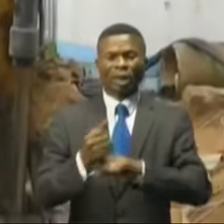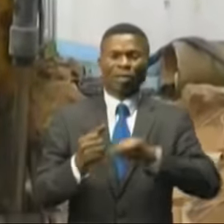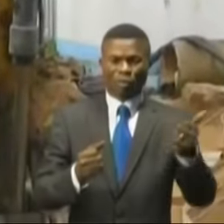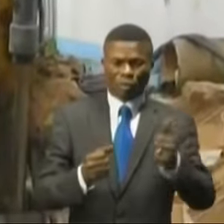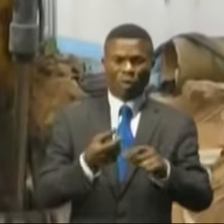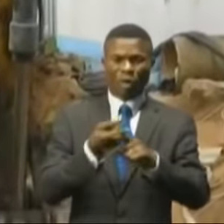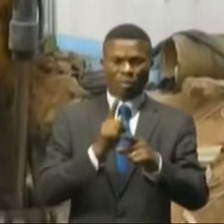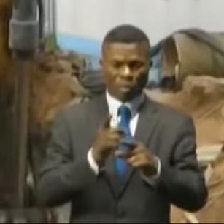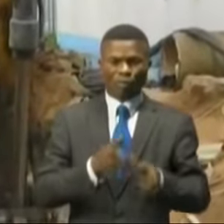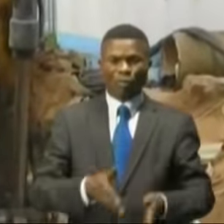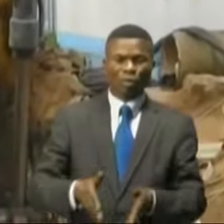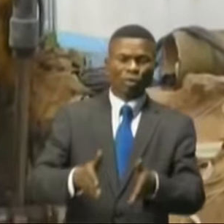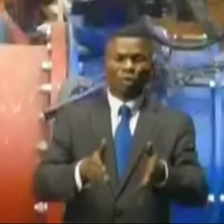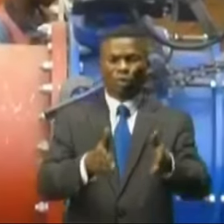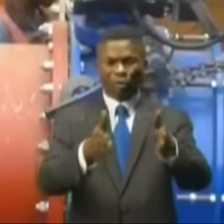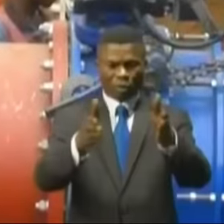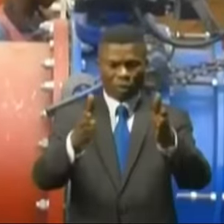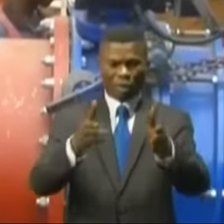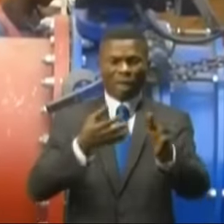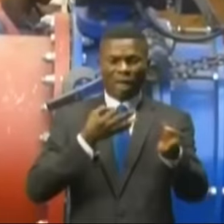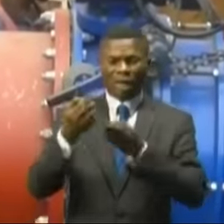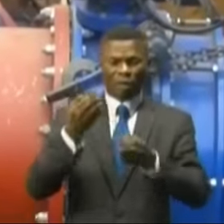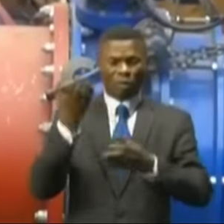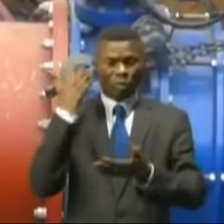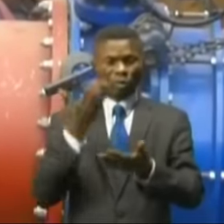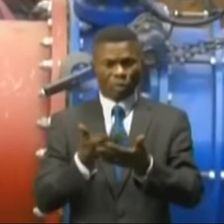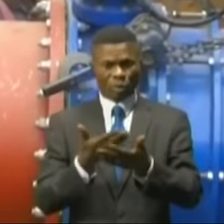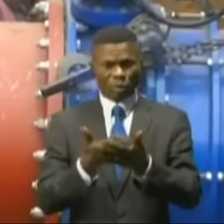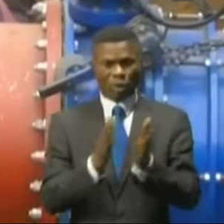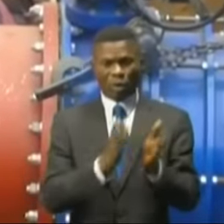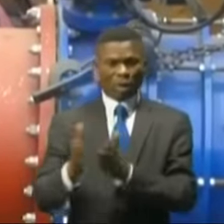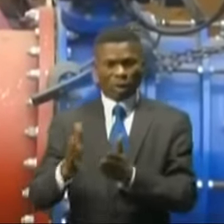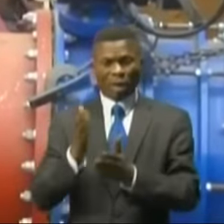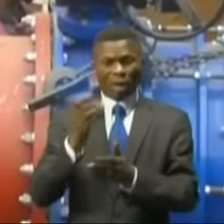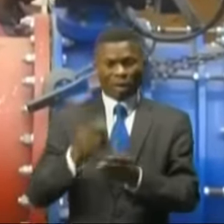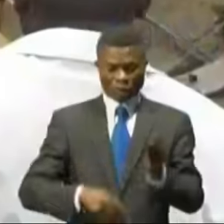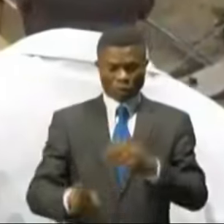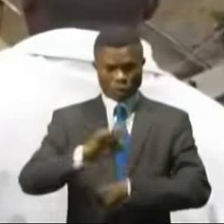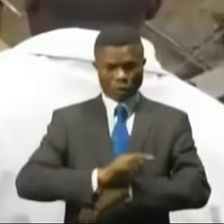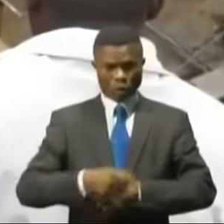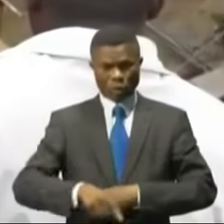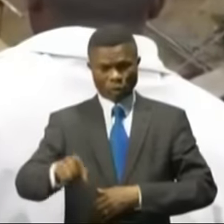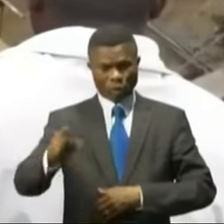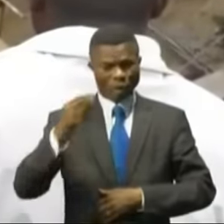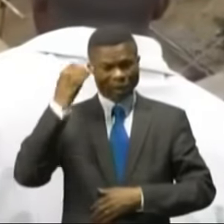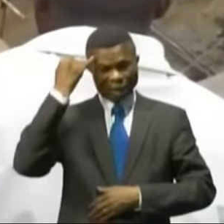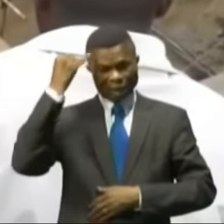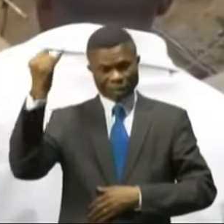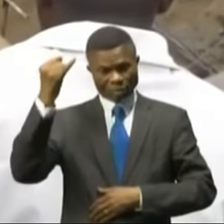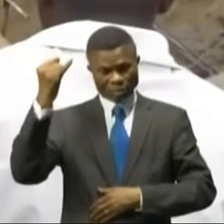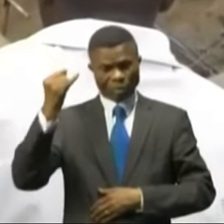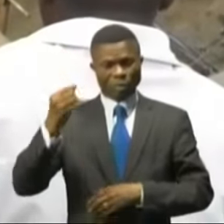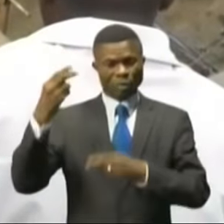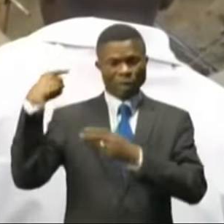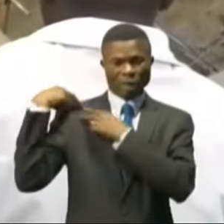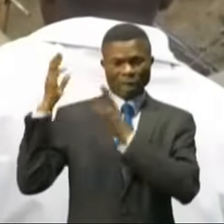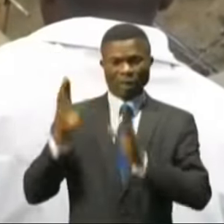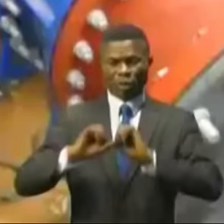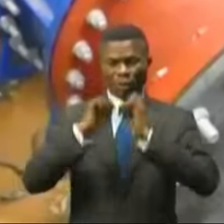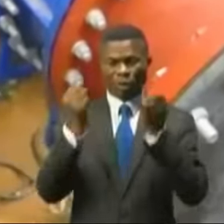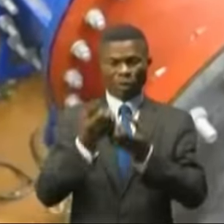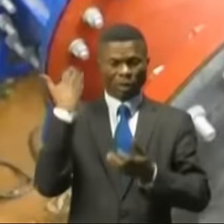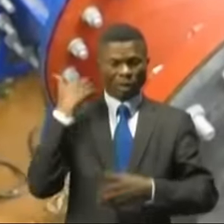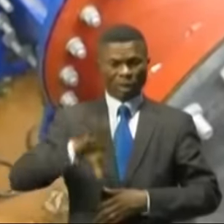de conduite, d'addiction et de distribution d'eau sont prévus dans les prochains jours. Ceci dans le souci pour les responsables, la Régie des Eaux